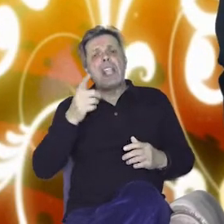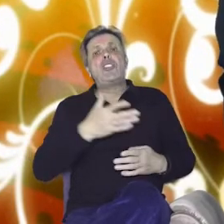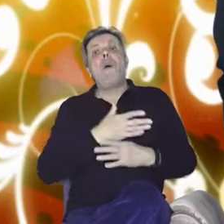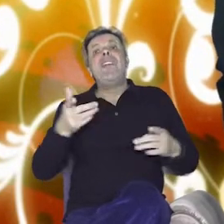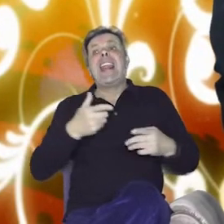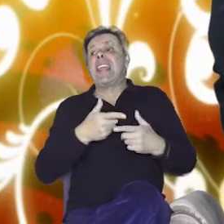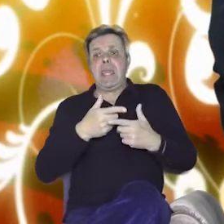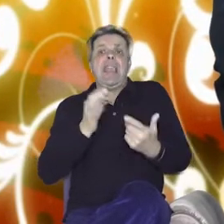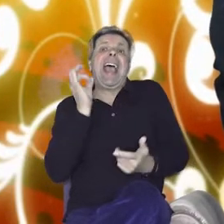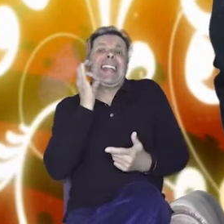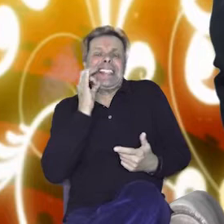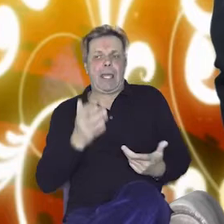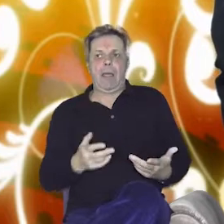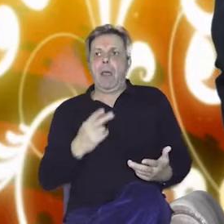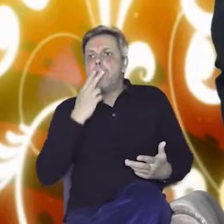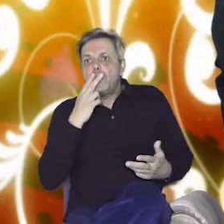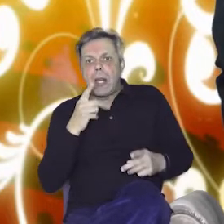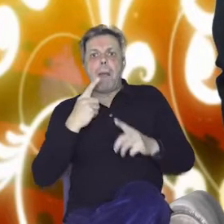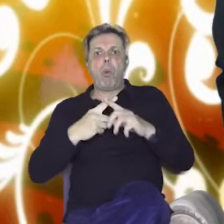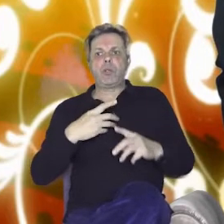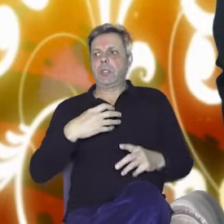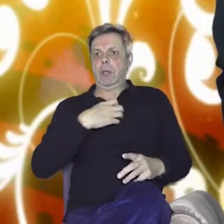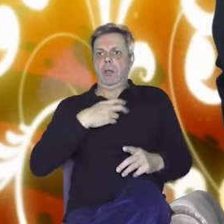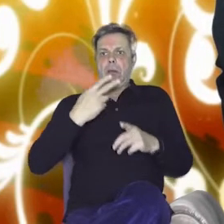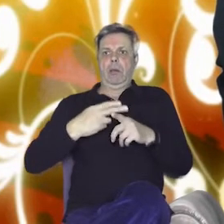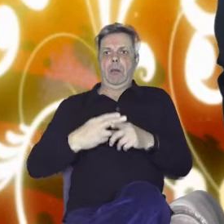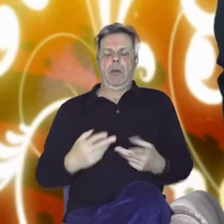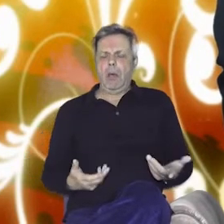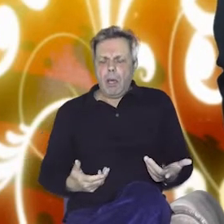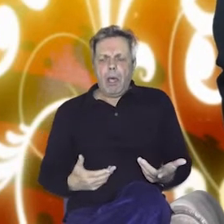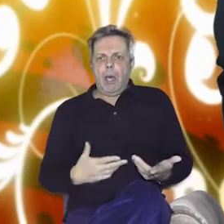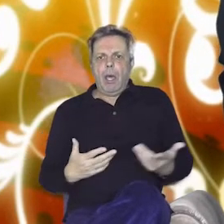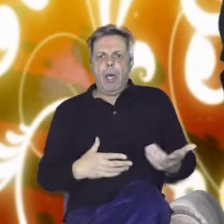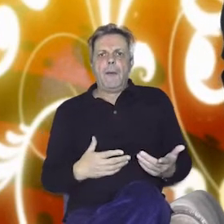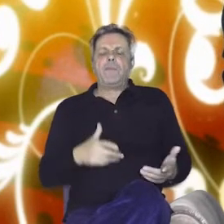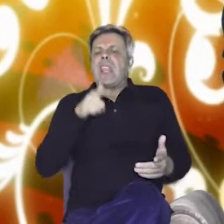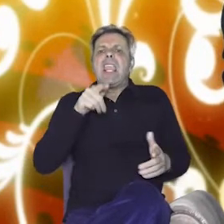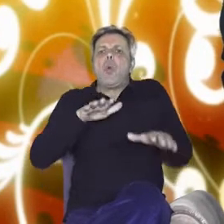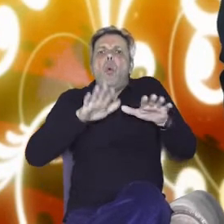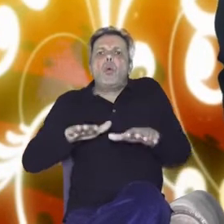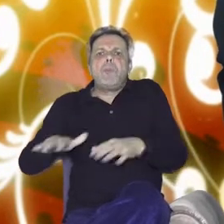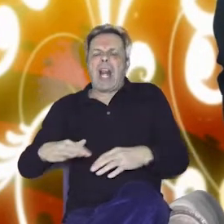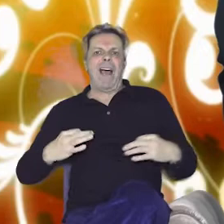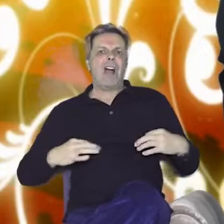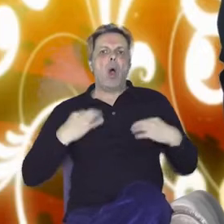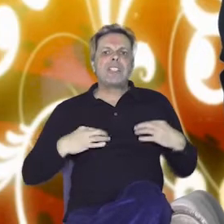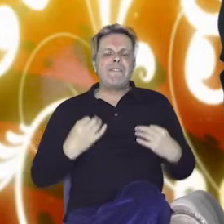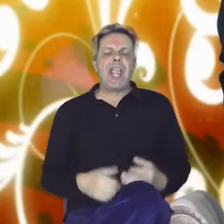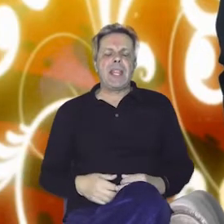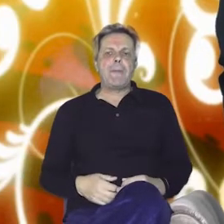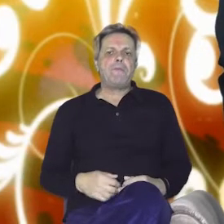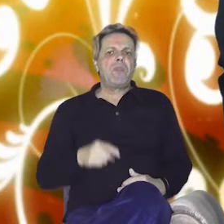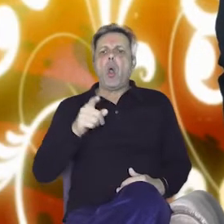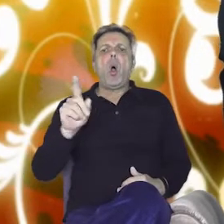rizika, ali na neki način usporava i ozdravljenje, nije se više